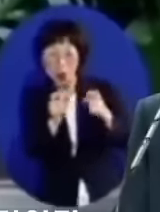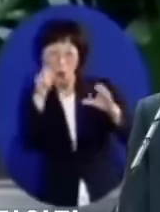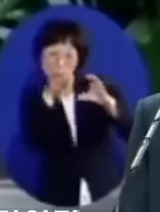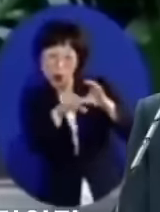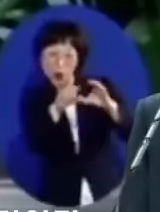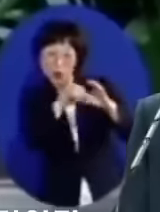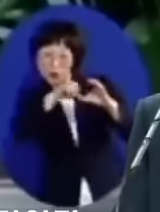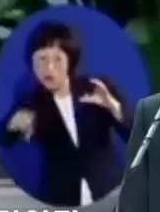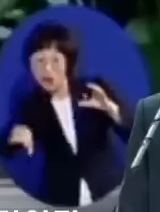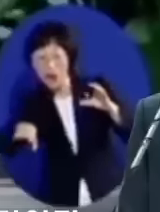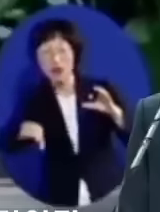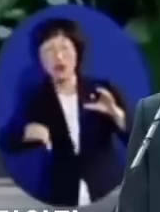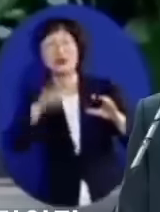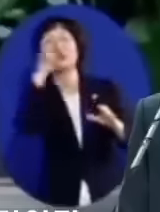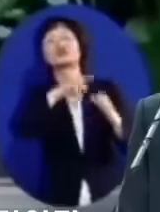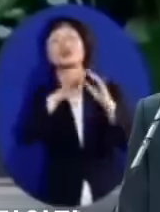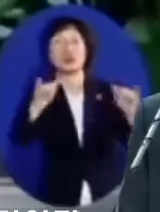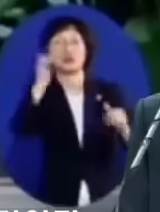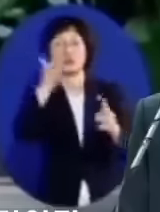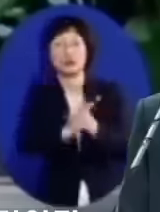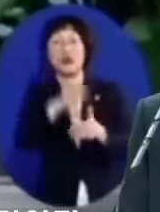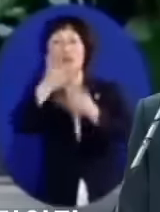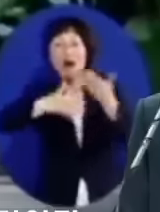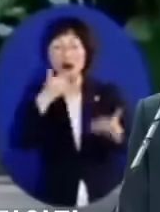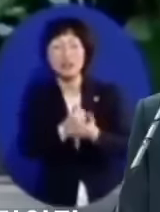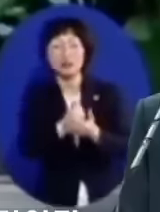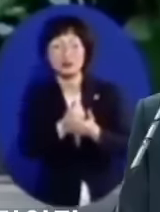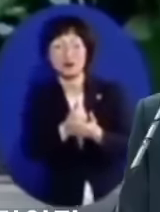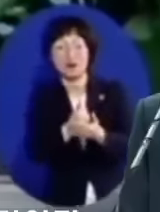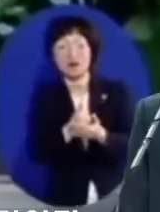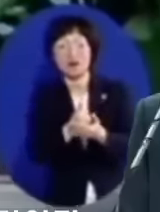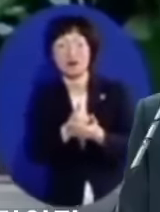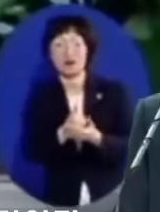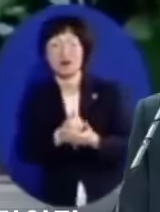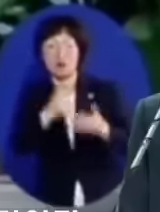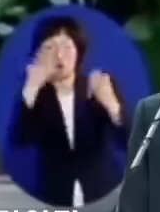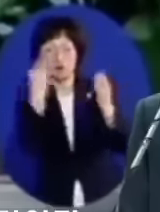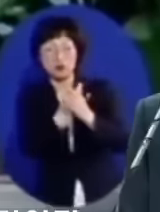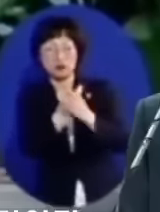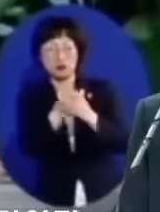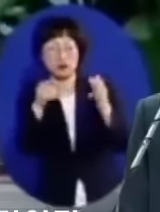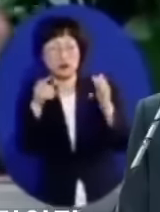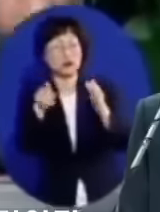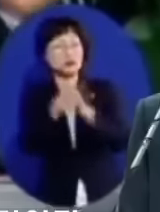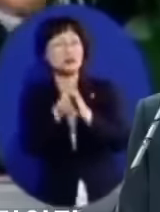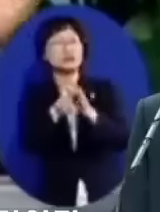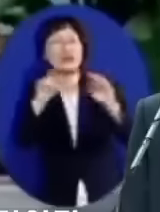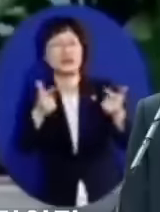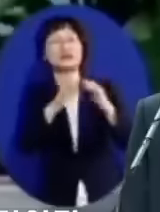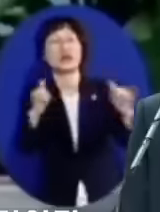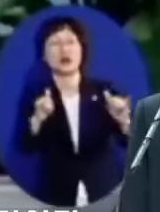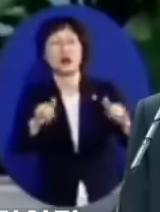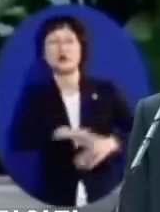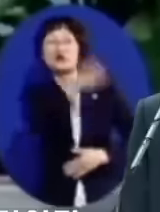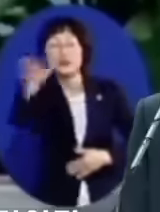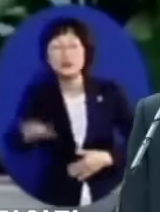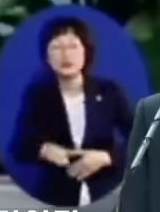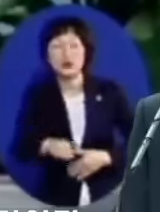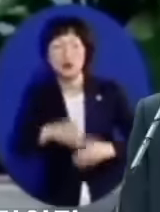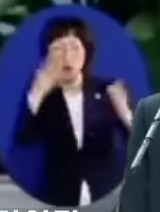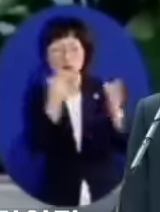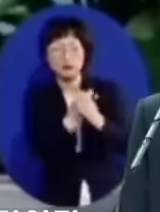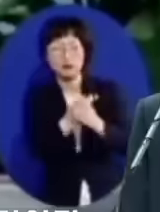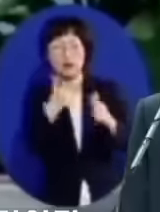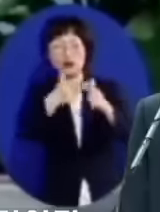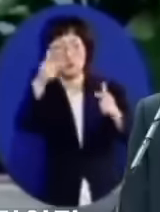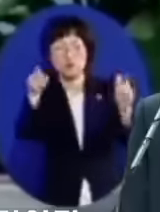하면은 나쁜 사람입니다. 하나님의 공로를 의지하지 않은 사람이겠습니다. 우리는 전적으로 예수님을 의지해서 구원을